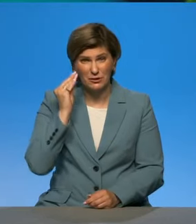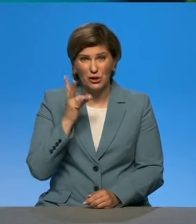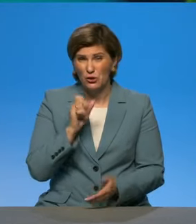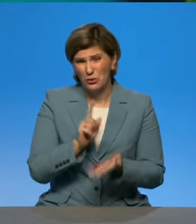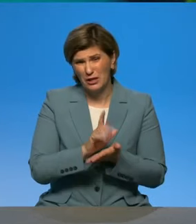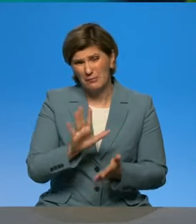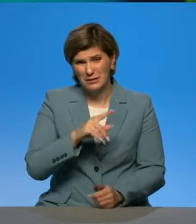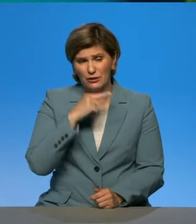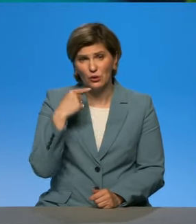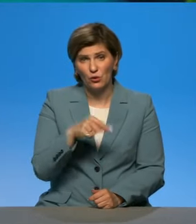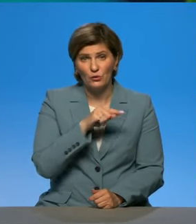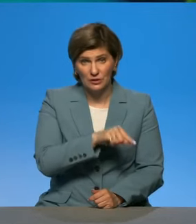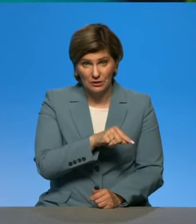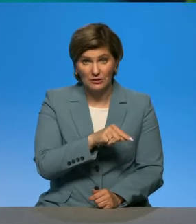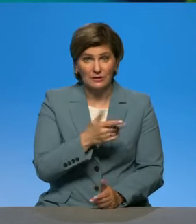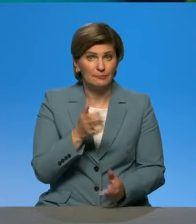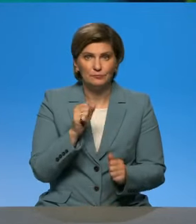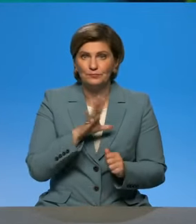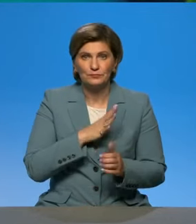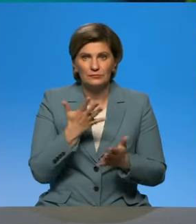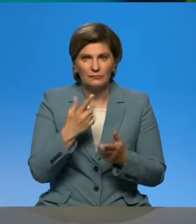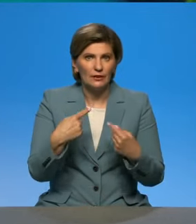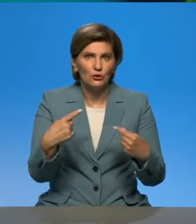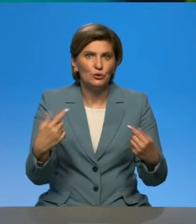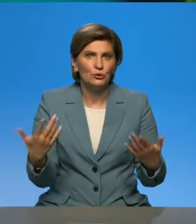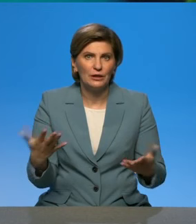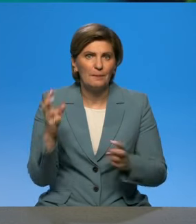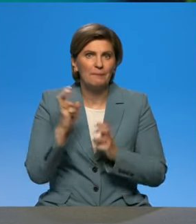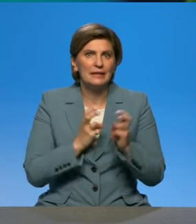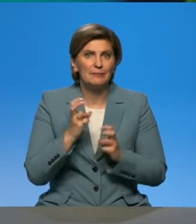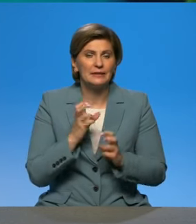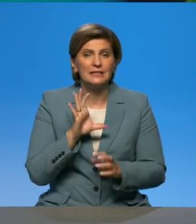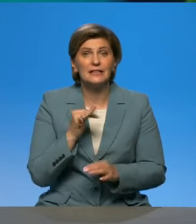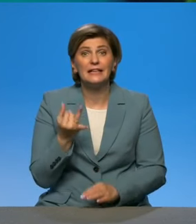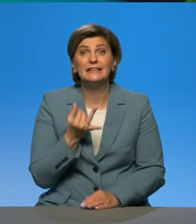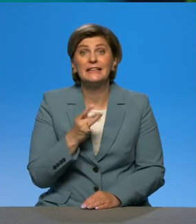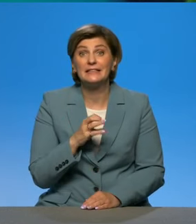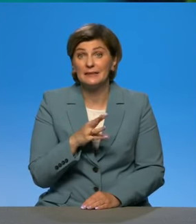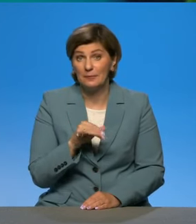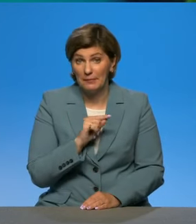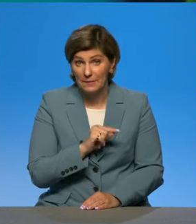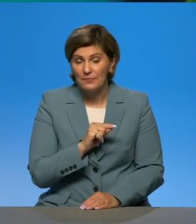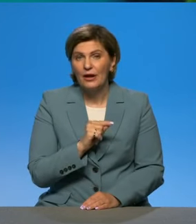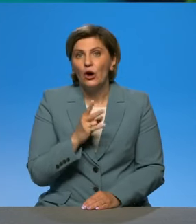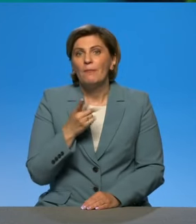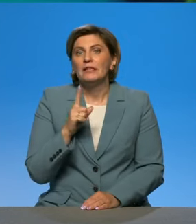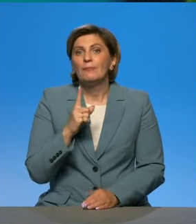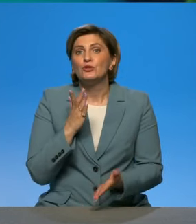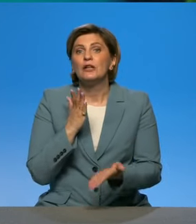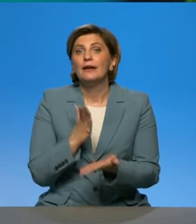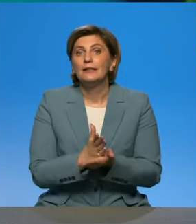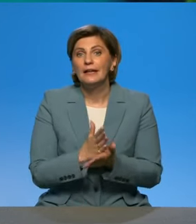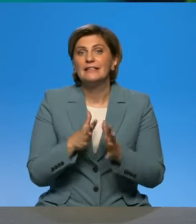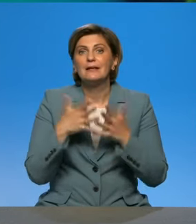российских, с российским присутствием, это, может быть, какие-то другие предприятия с интересами. Потому что есть